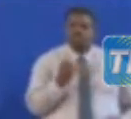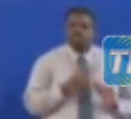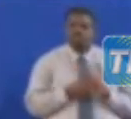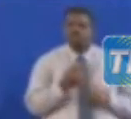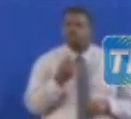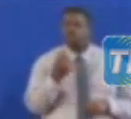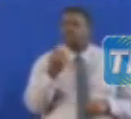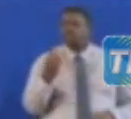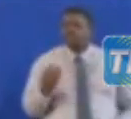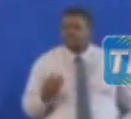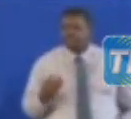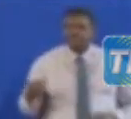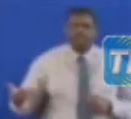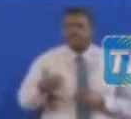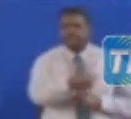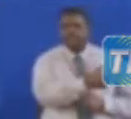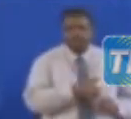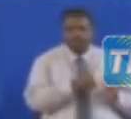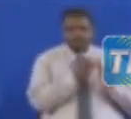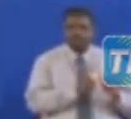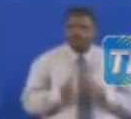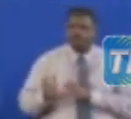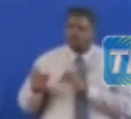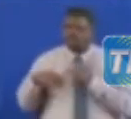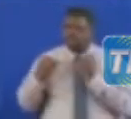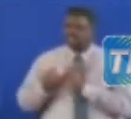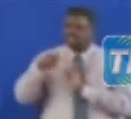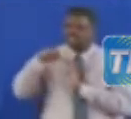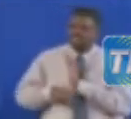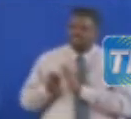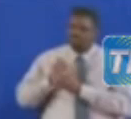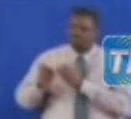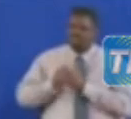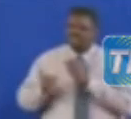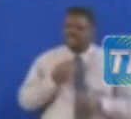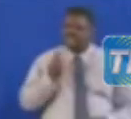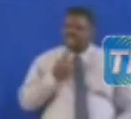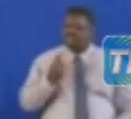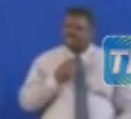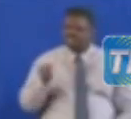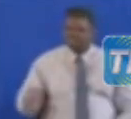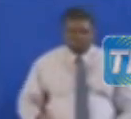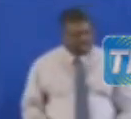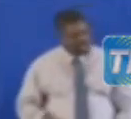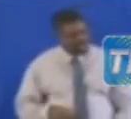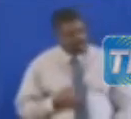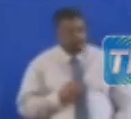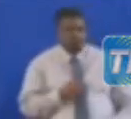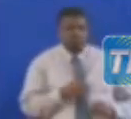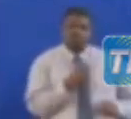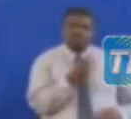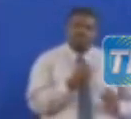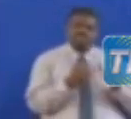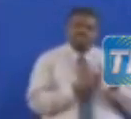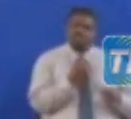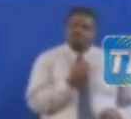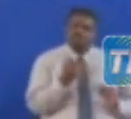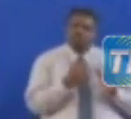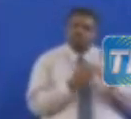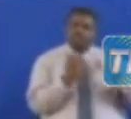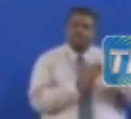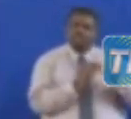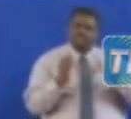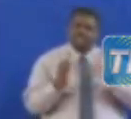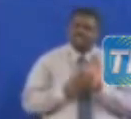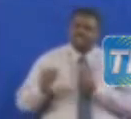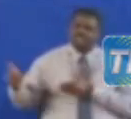55.14 zimepangwa kukusanywa na taasisi zilizo chini ya ofisi ya Rais Temisemi. Shilingi milioni